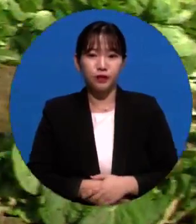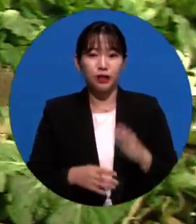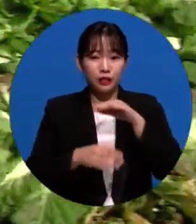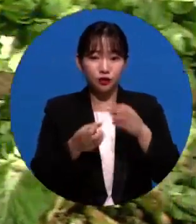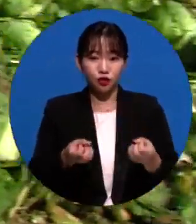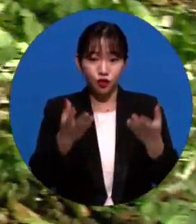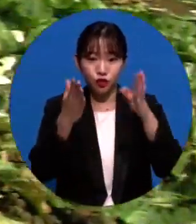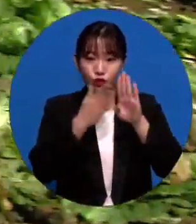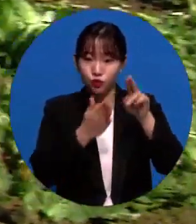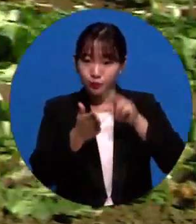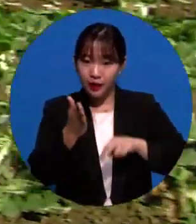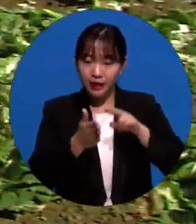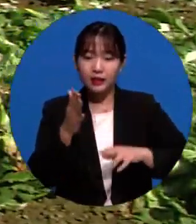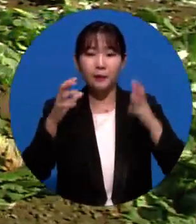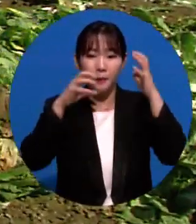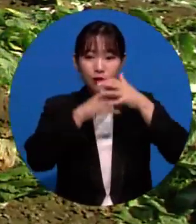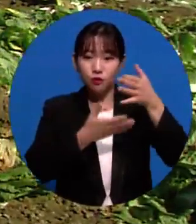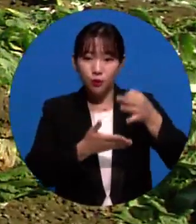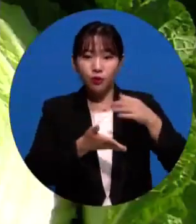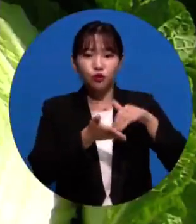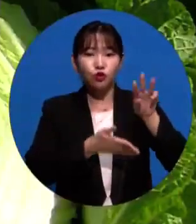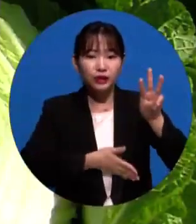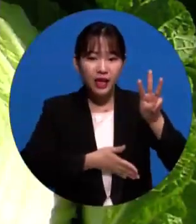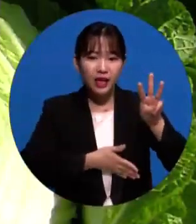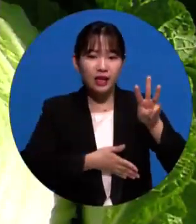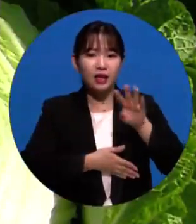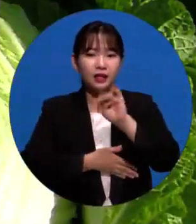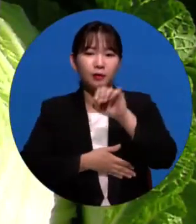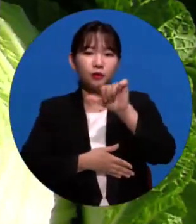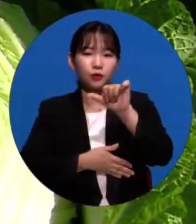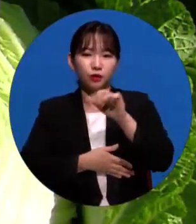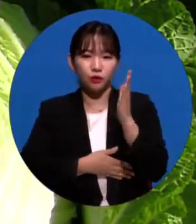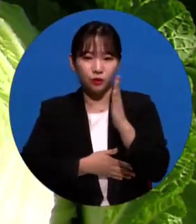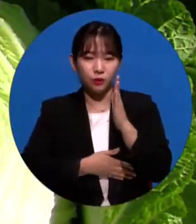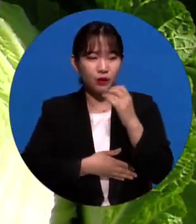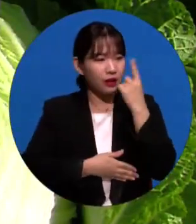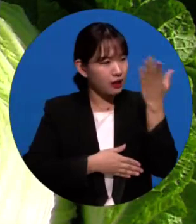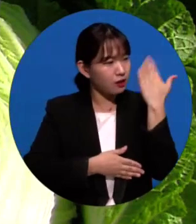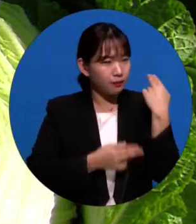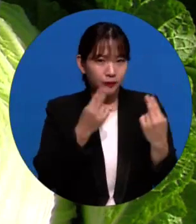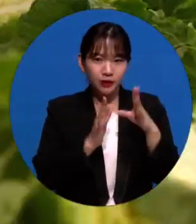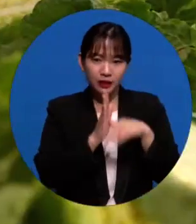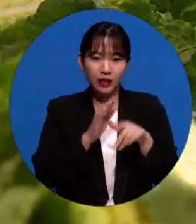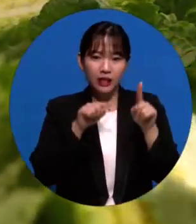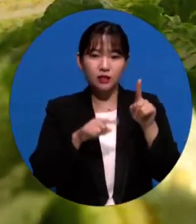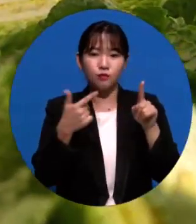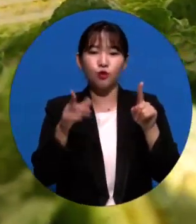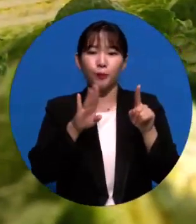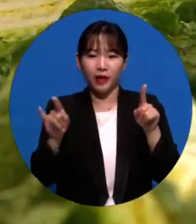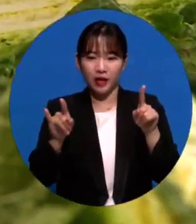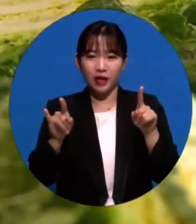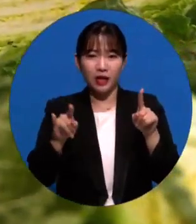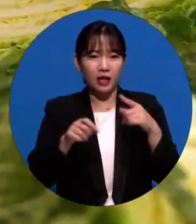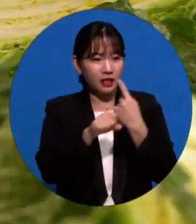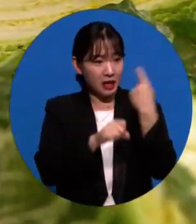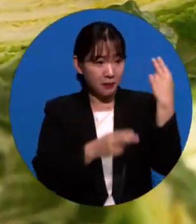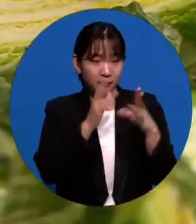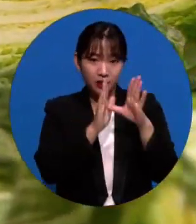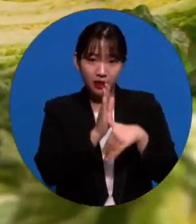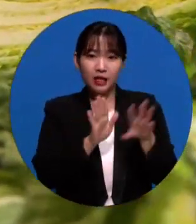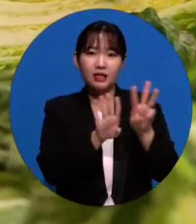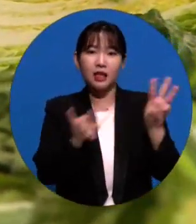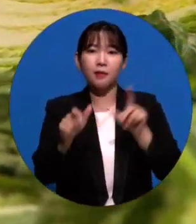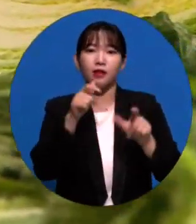추석 이후 거래되는 배추 가격은 3 포기의 4만 5천원 선 한 달 전과 비교해 1.6 빼 1년 전과 비교하면